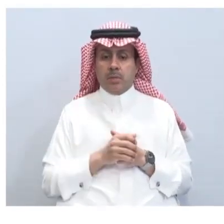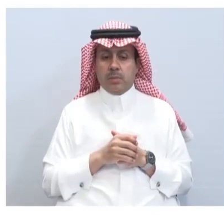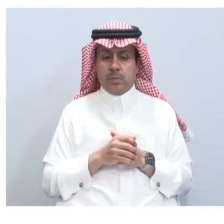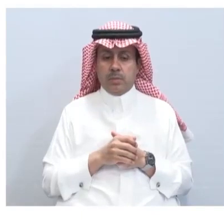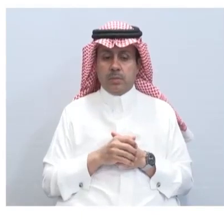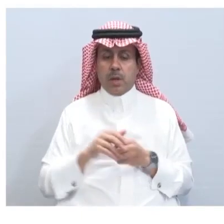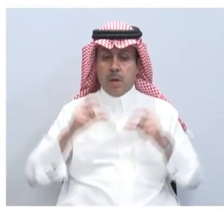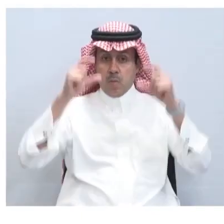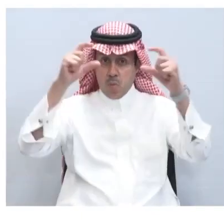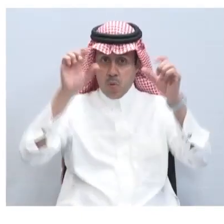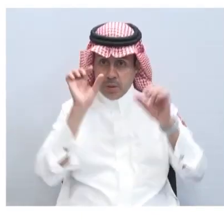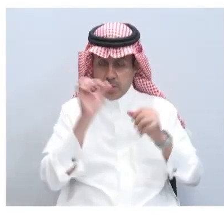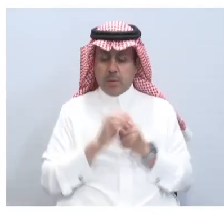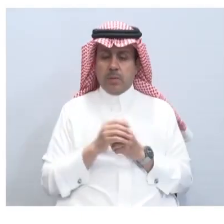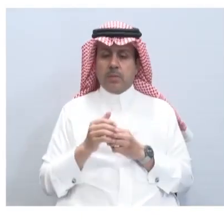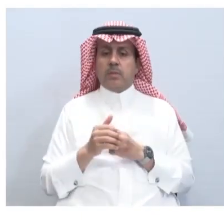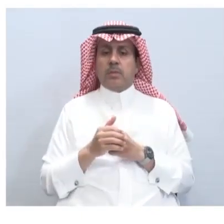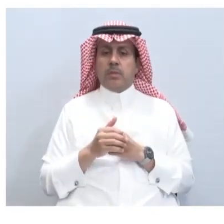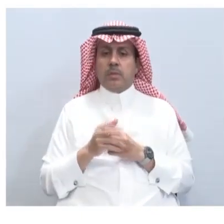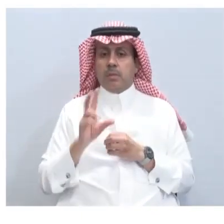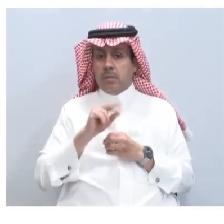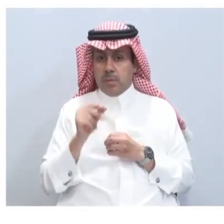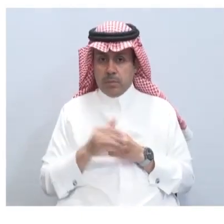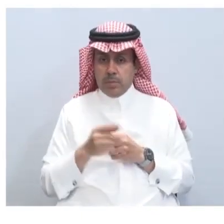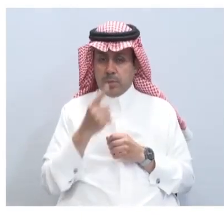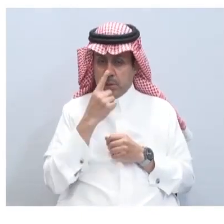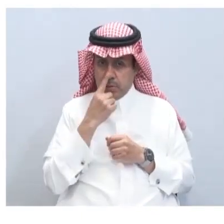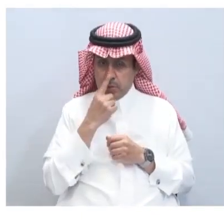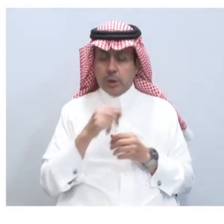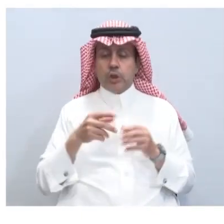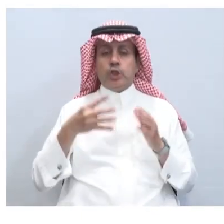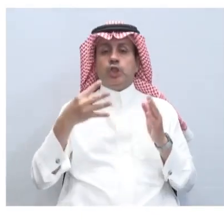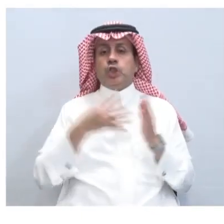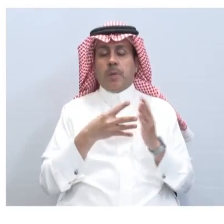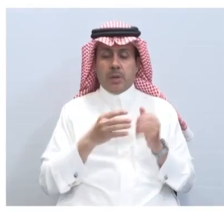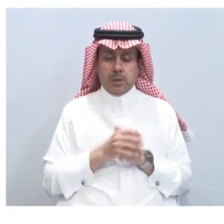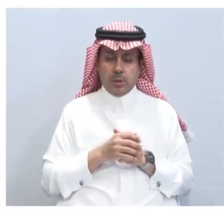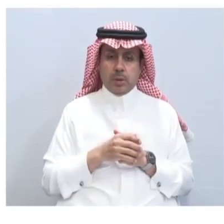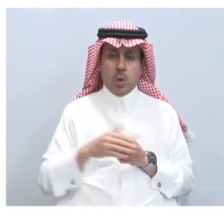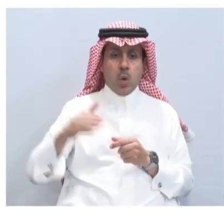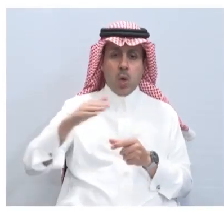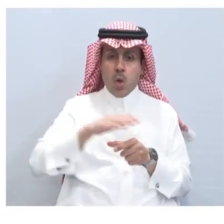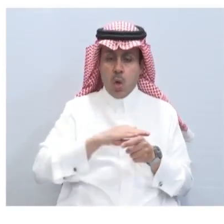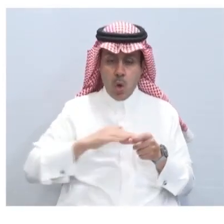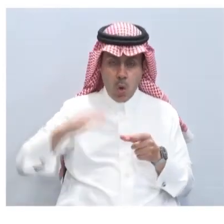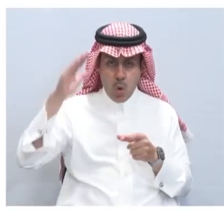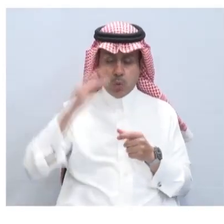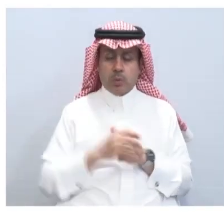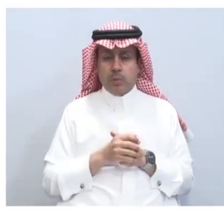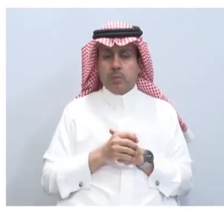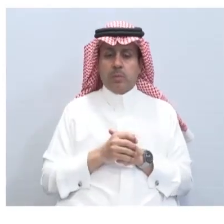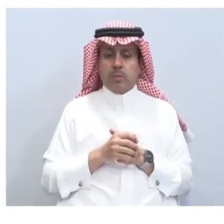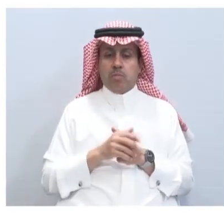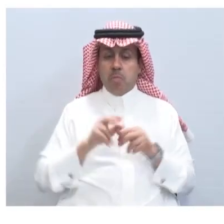عن الموضوع الدقيق مثل ماذا مثل القبول في الجامعات الحكوميه انت بحثت